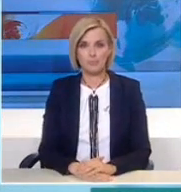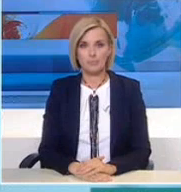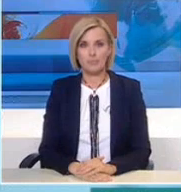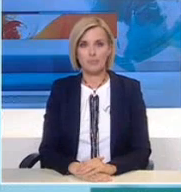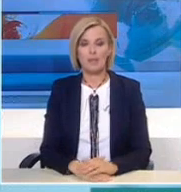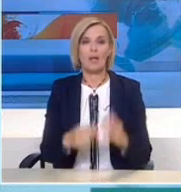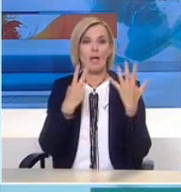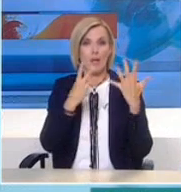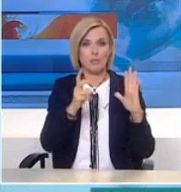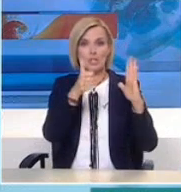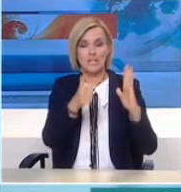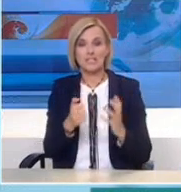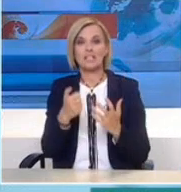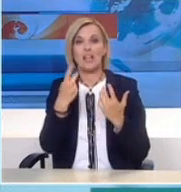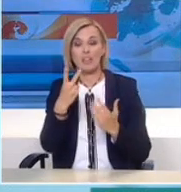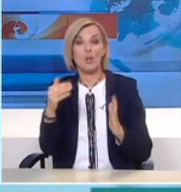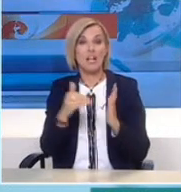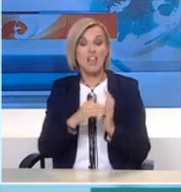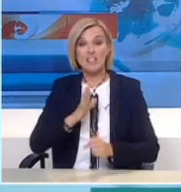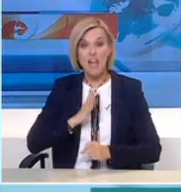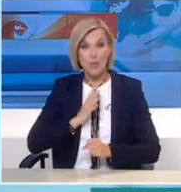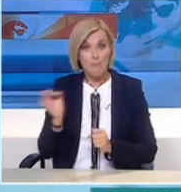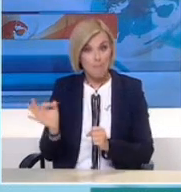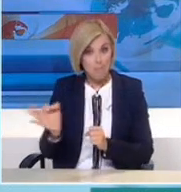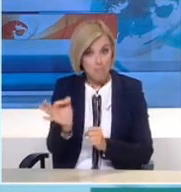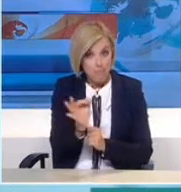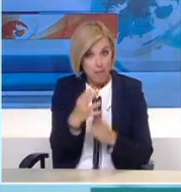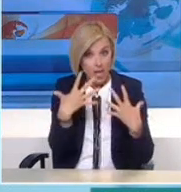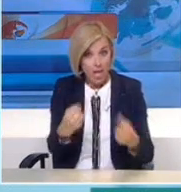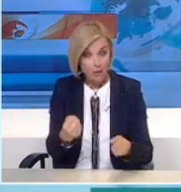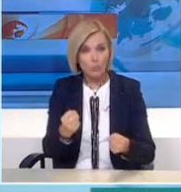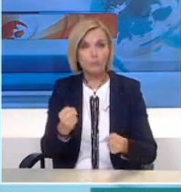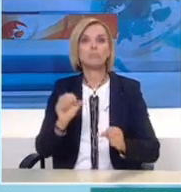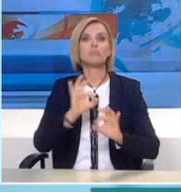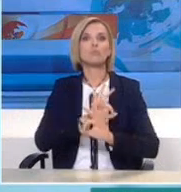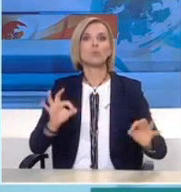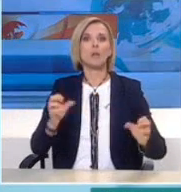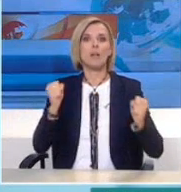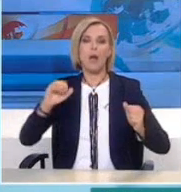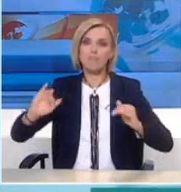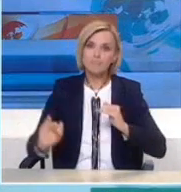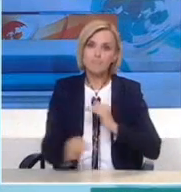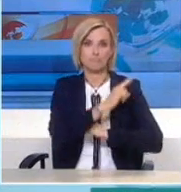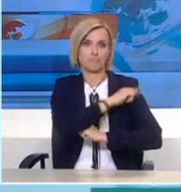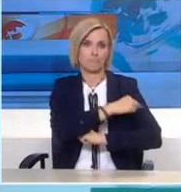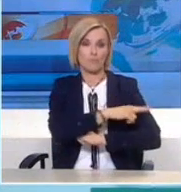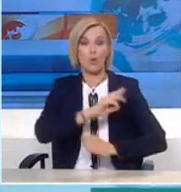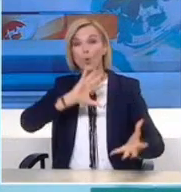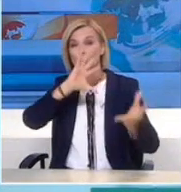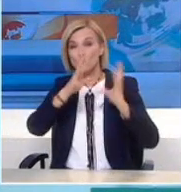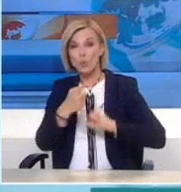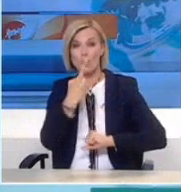Περισσότεροι από 762.000 συνάνθρωποι μας που ενώ μολύνθηκαν από τον ιό, ανέρωσαν και έγιναν καλά, ενώ έχουν καταγραφεί παγκοσμίως